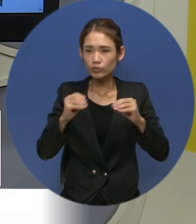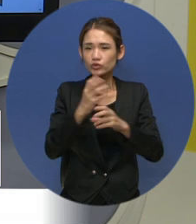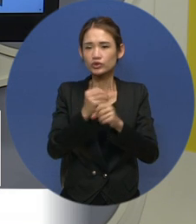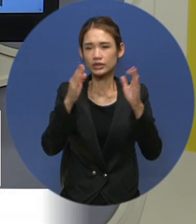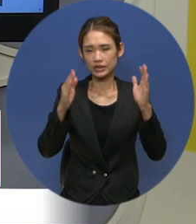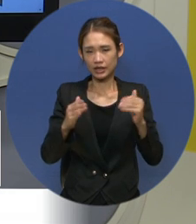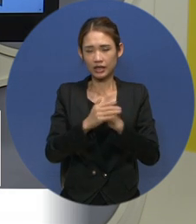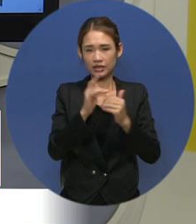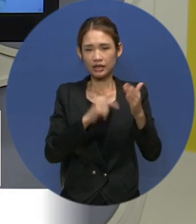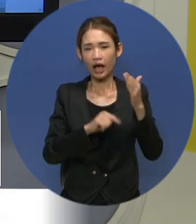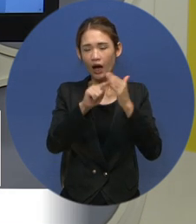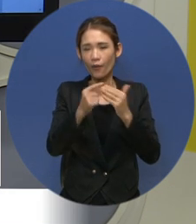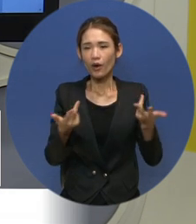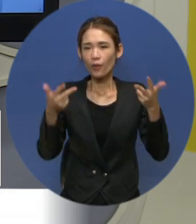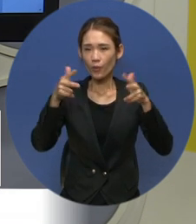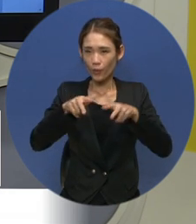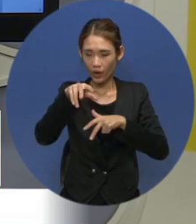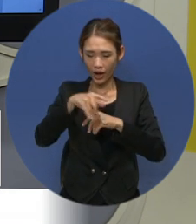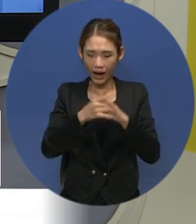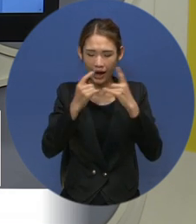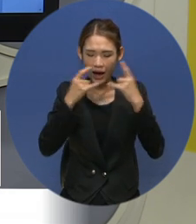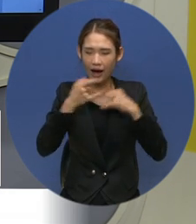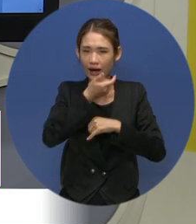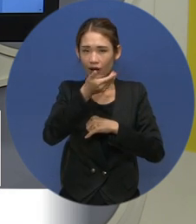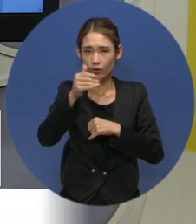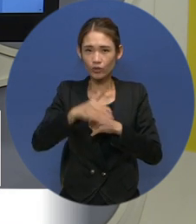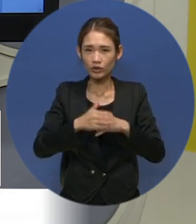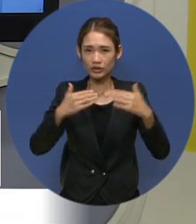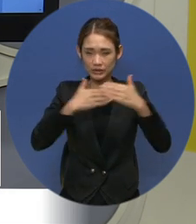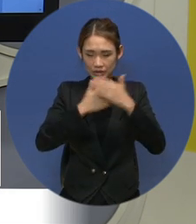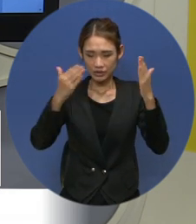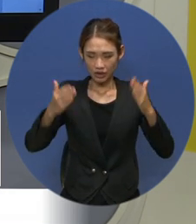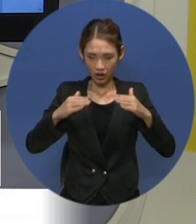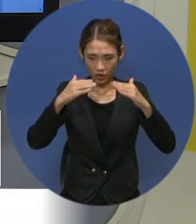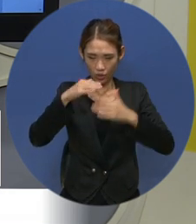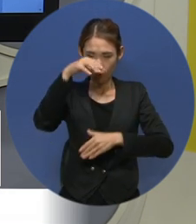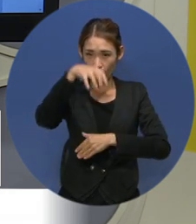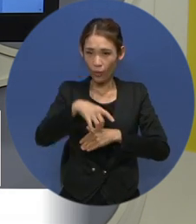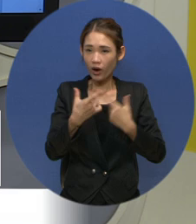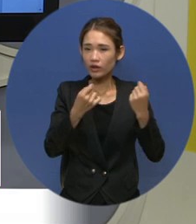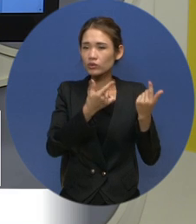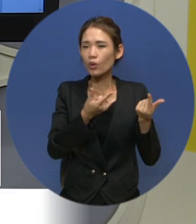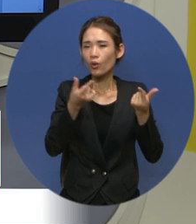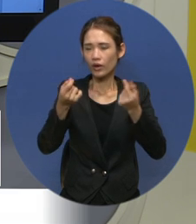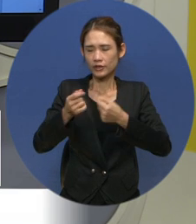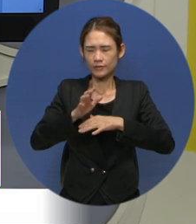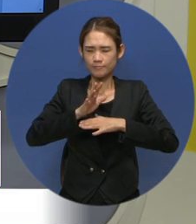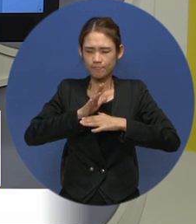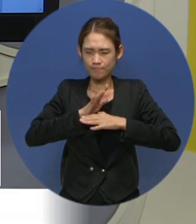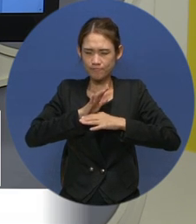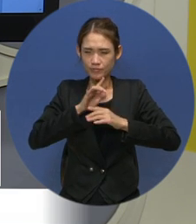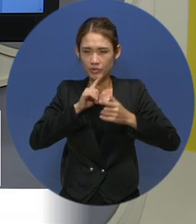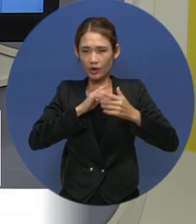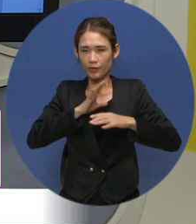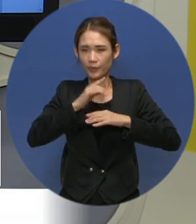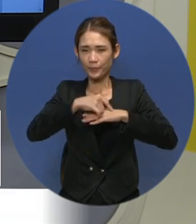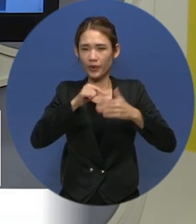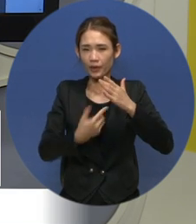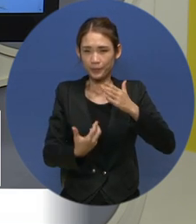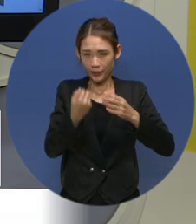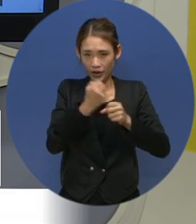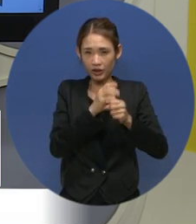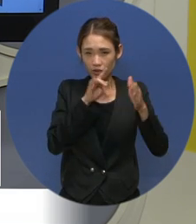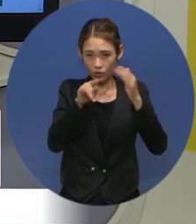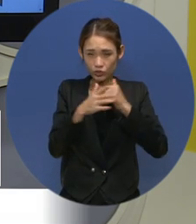공간인 한강 공원에 대해서도 실내공간과 동일하게 고도의 경각심 으로 대응한다 는 취지로 주요